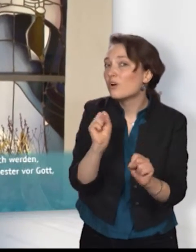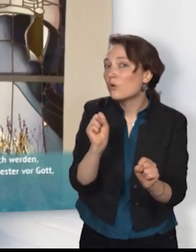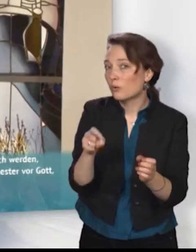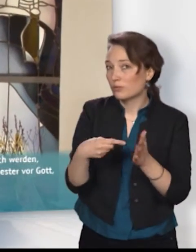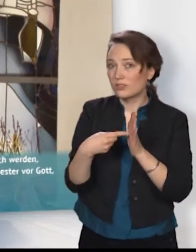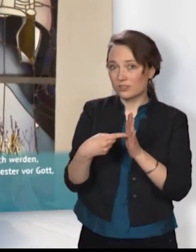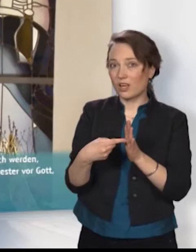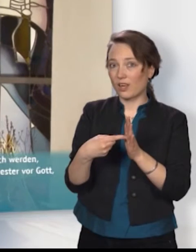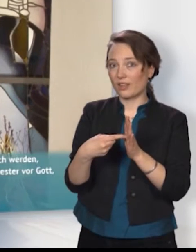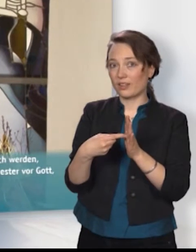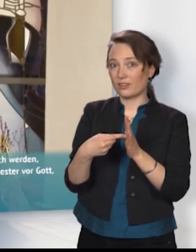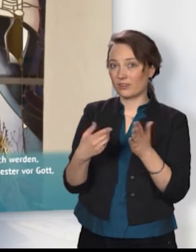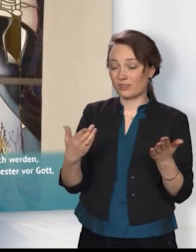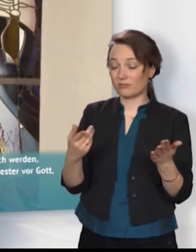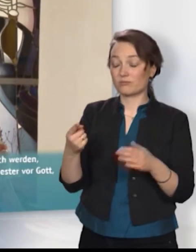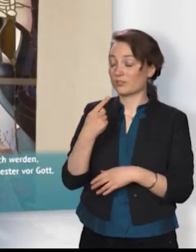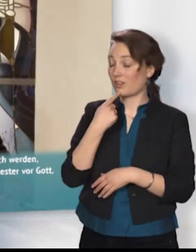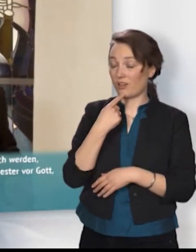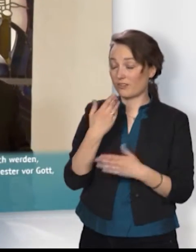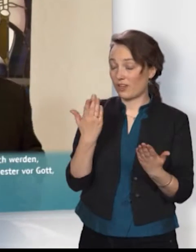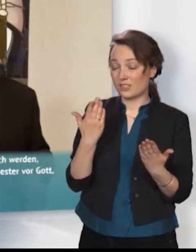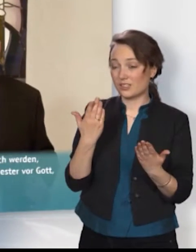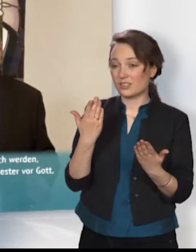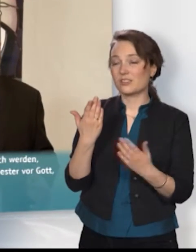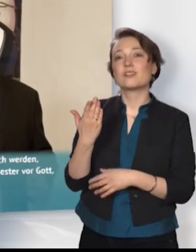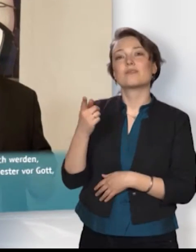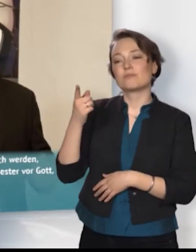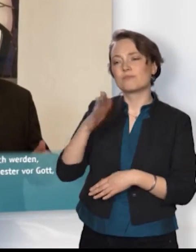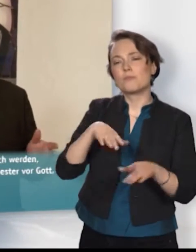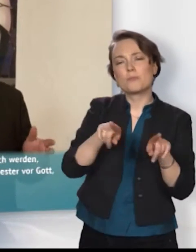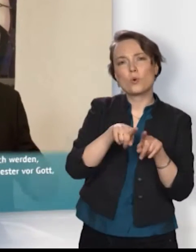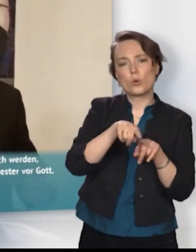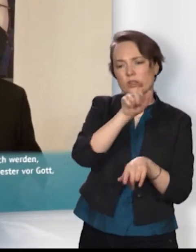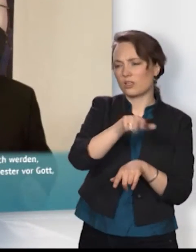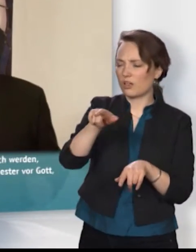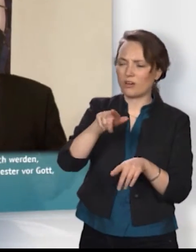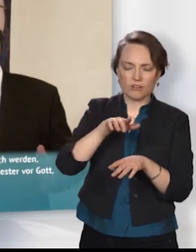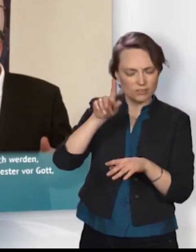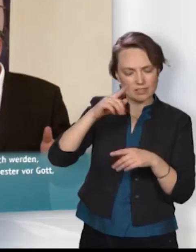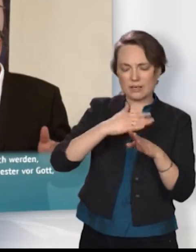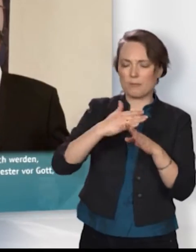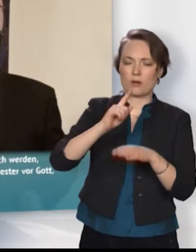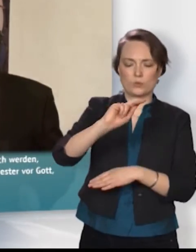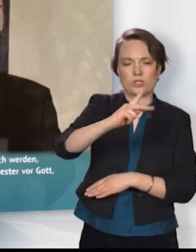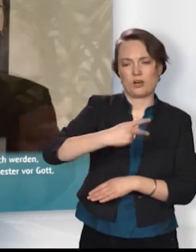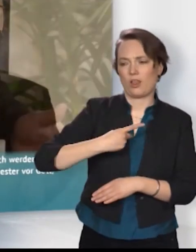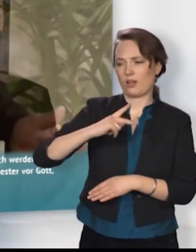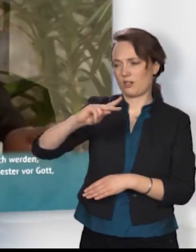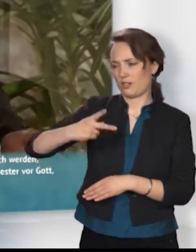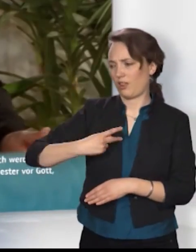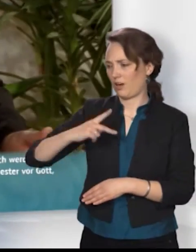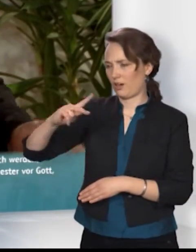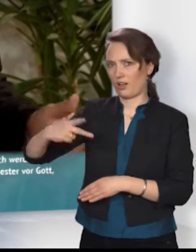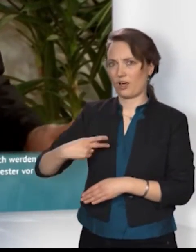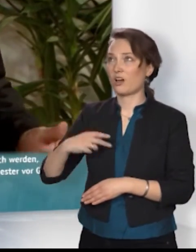Daher musste er in allem seinen Brüdern gleich werden, damit er barmherzig würde und ein treuer hoher Priester